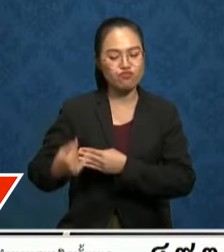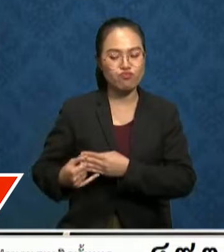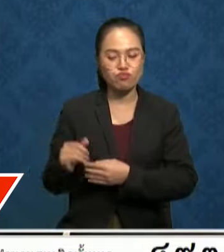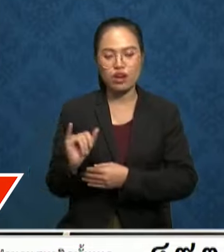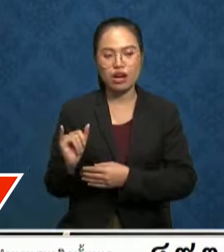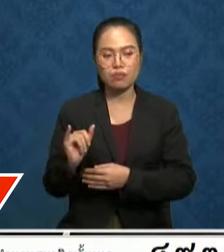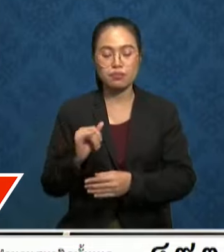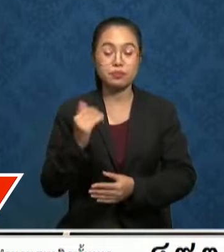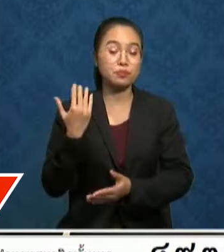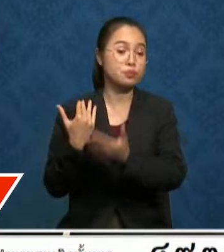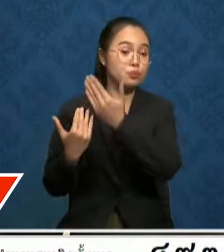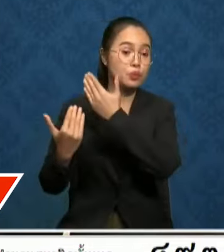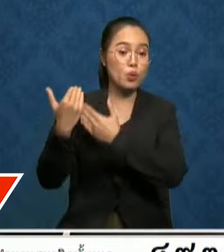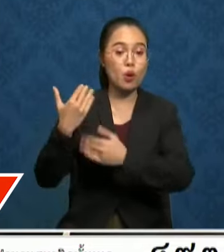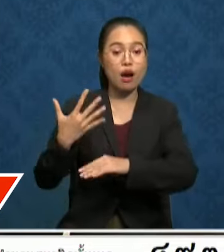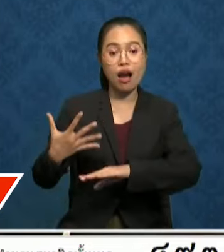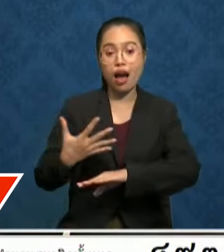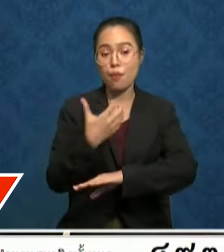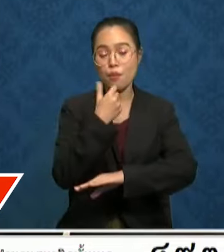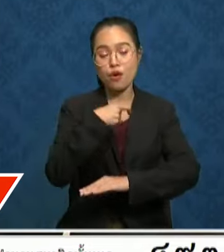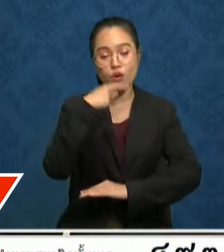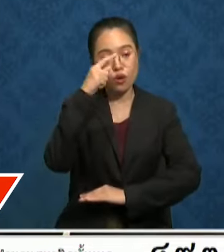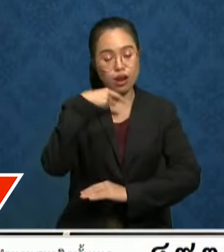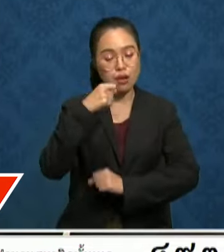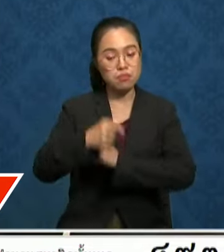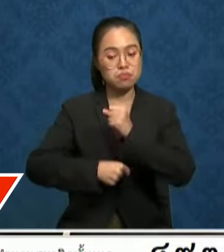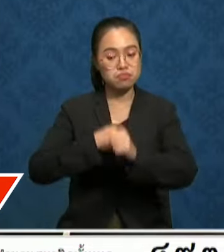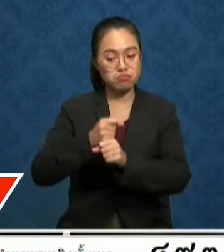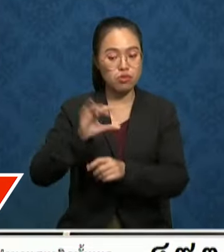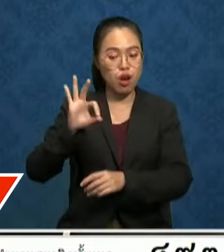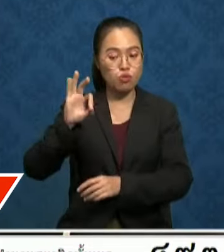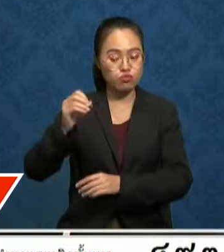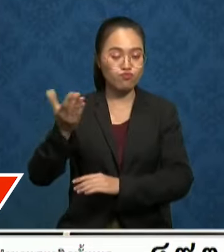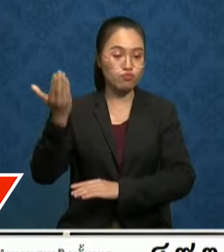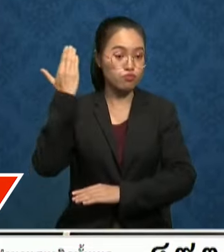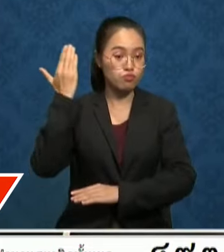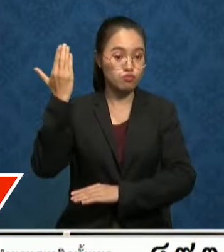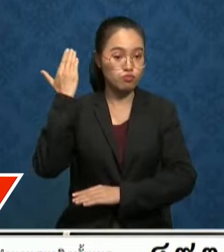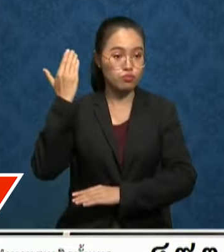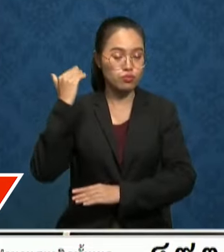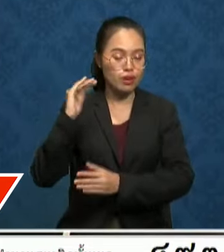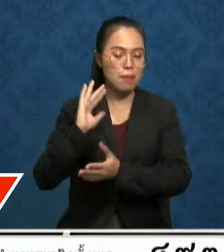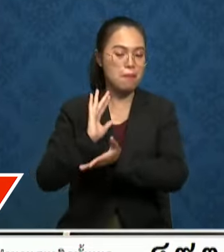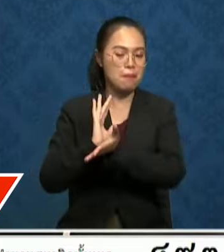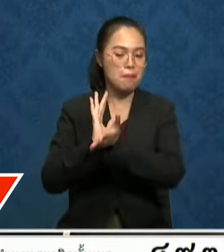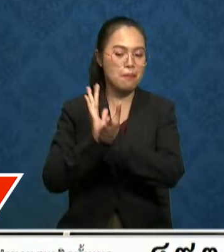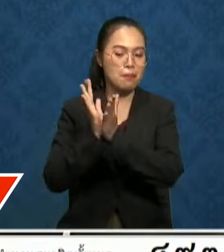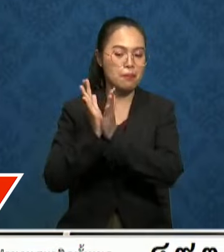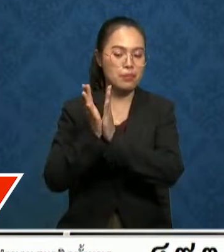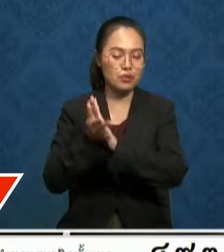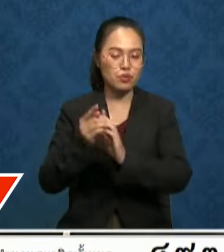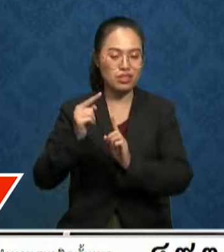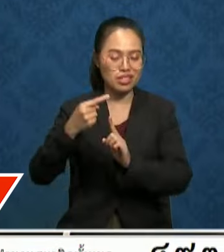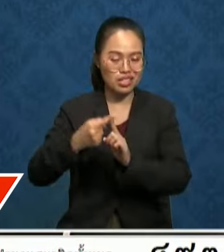ประวัติศาสตร์การเมืองไทยตลอด90 ปีที่ผ่านมาหลังจากการเปลี่ยนแปลงการปกครองเมื่อวันที่